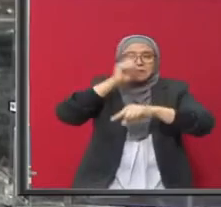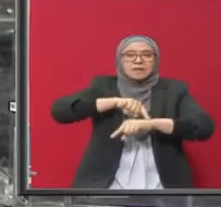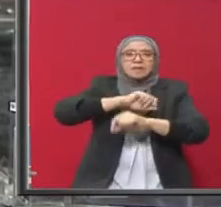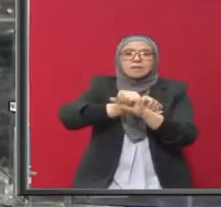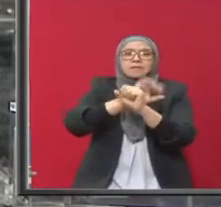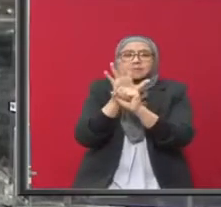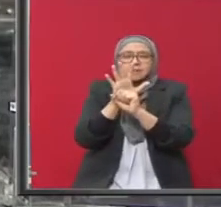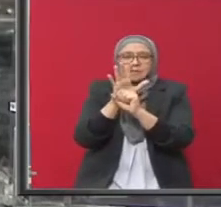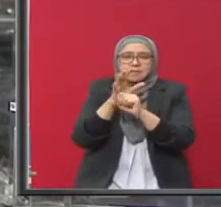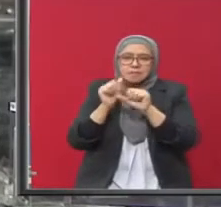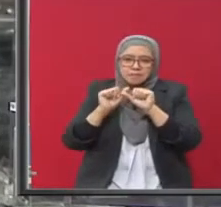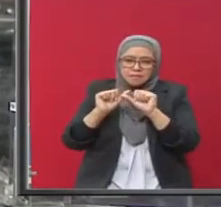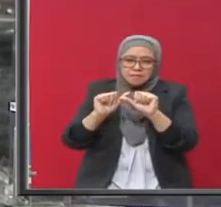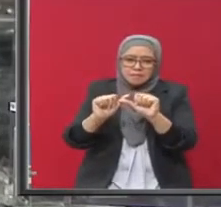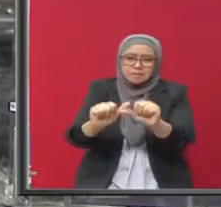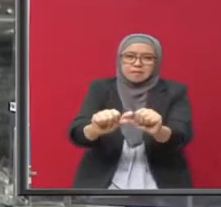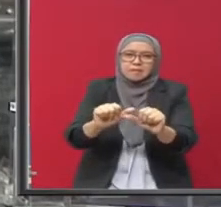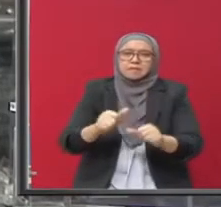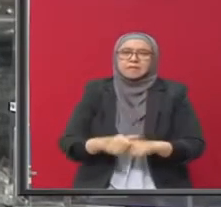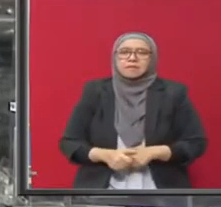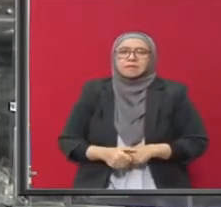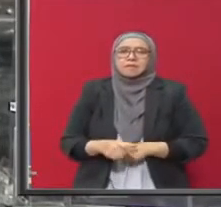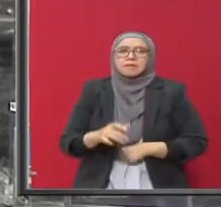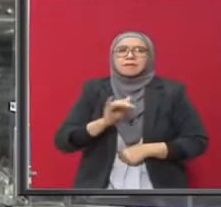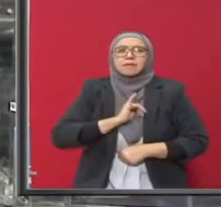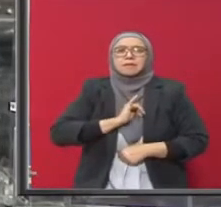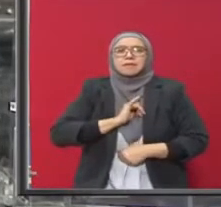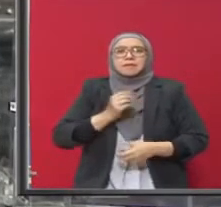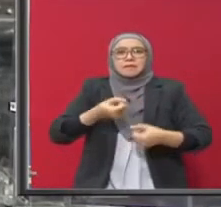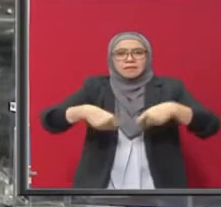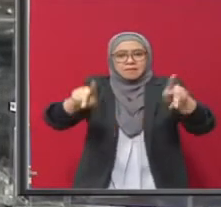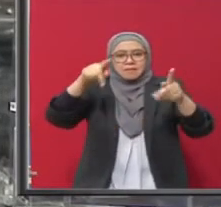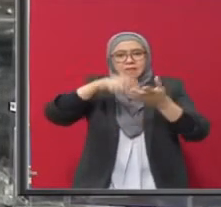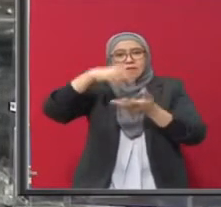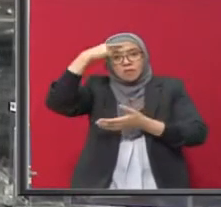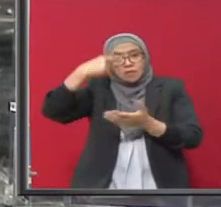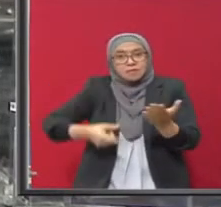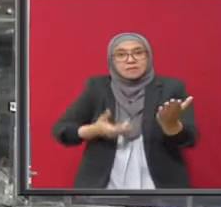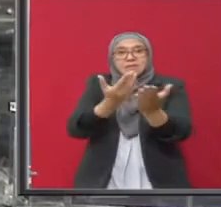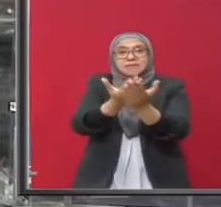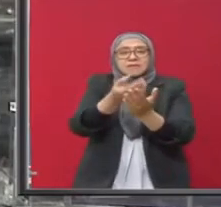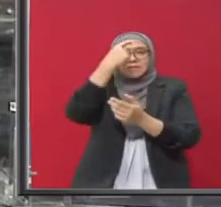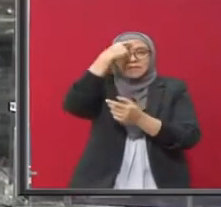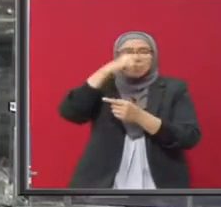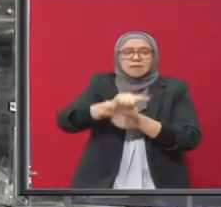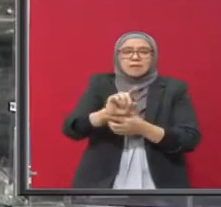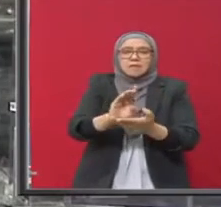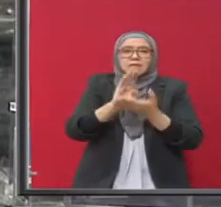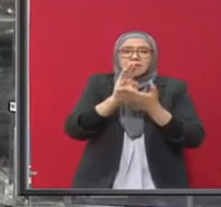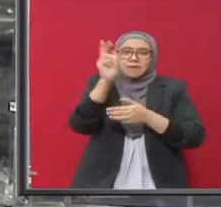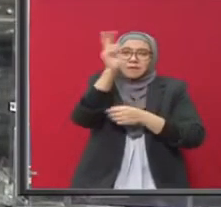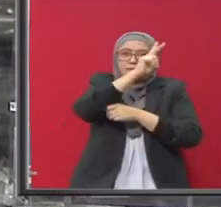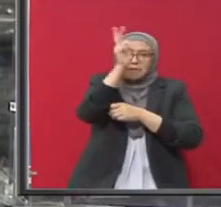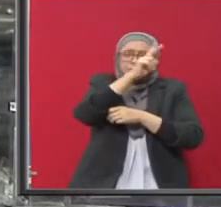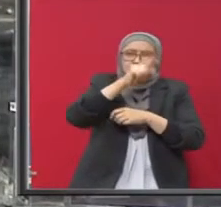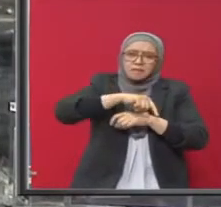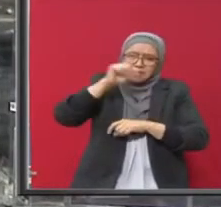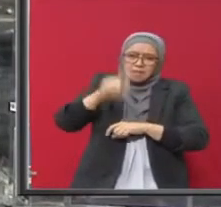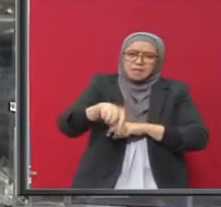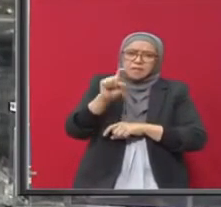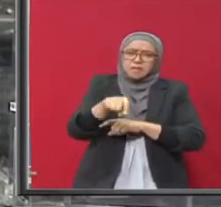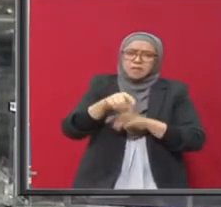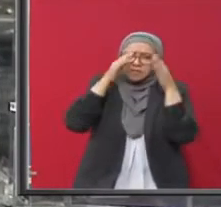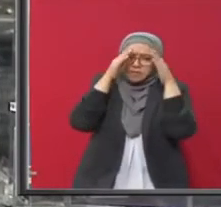berlarutan. Namun demikian, saya ingin mengambil peluang ini untuk mencadangkan agar bantuan kerajaan seharusnya